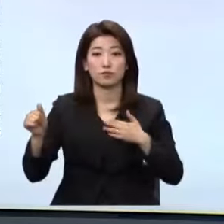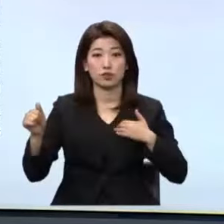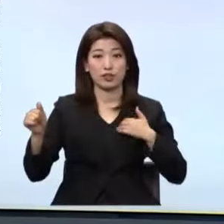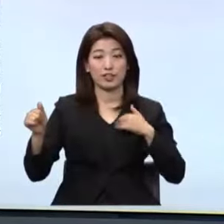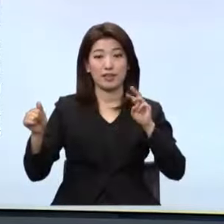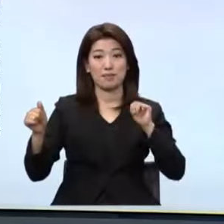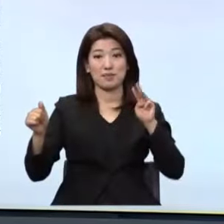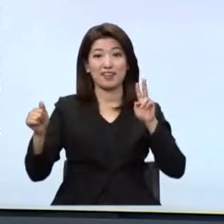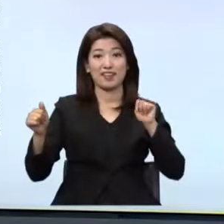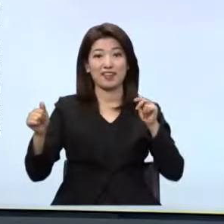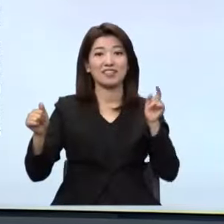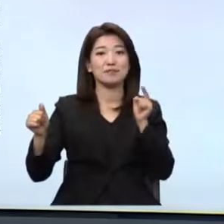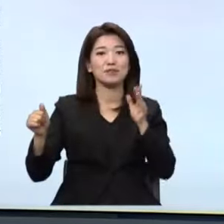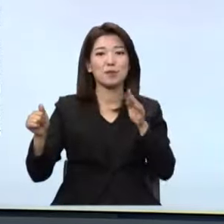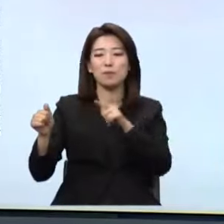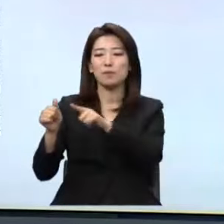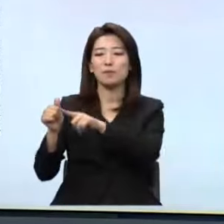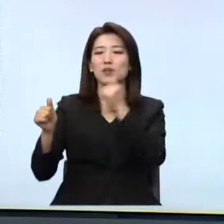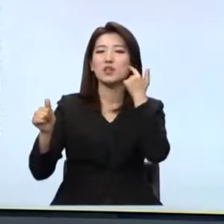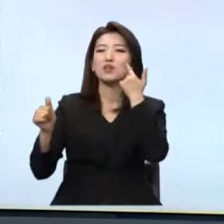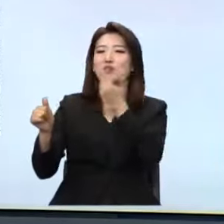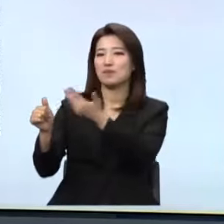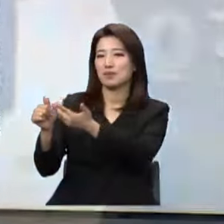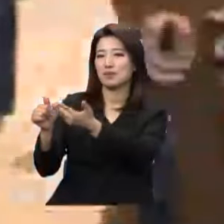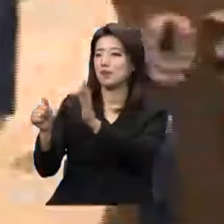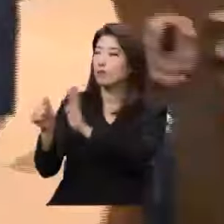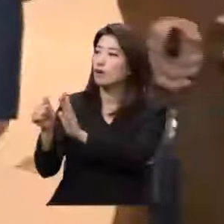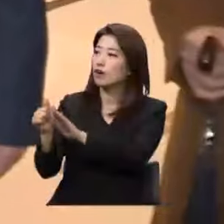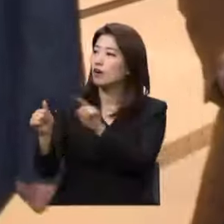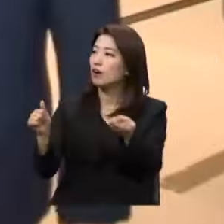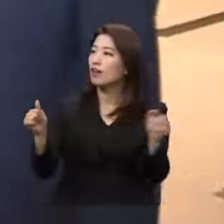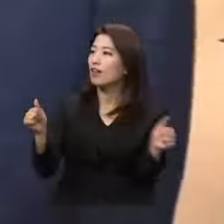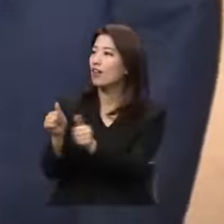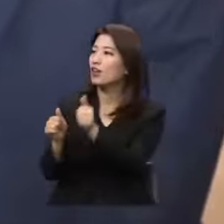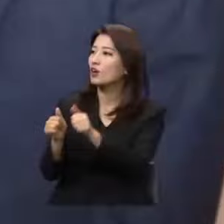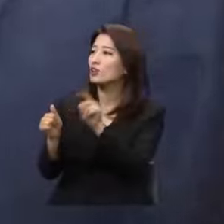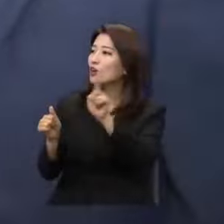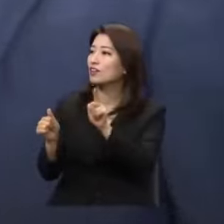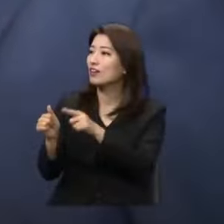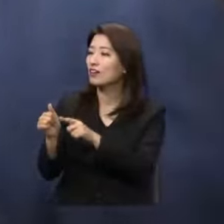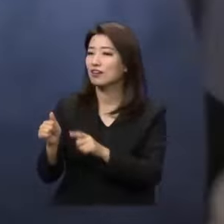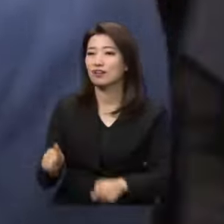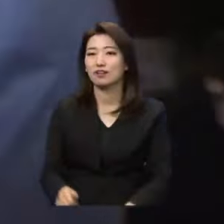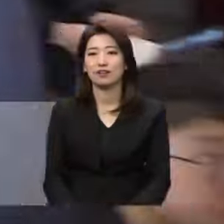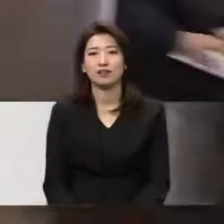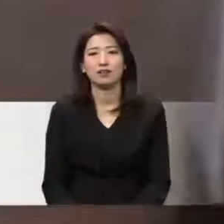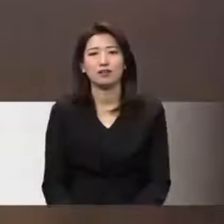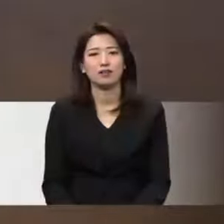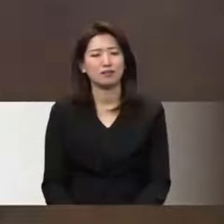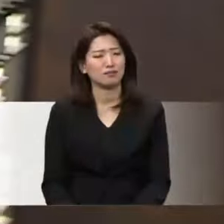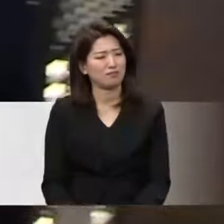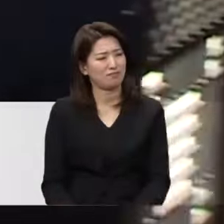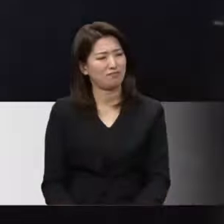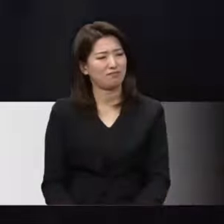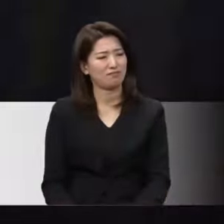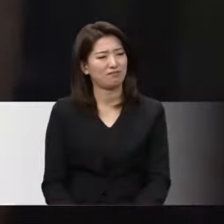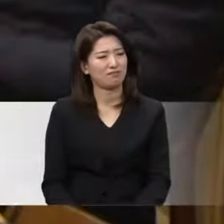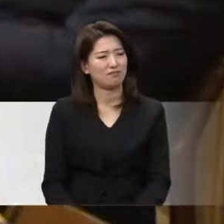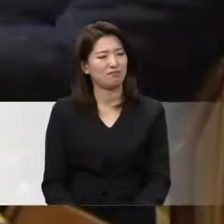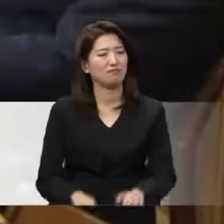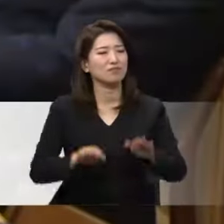어떻게 보십니까 물어봤어요 그 얘기 들어보고 오실까요 옮겨심기 아아 현역